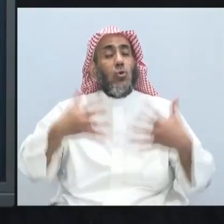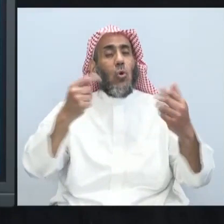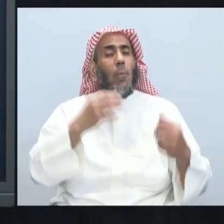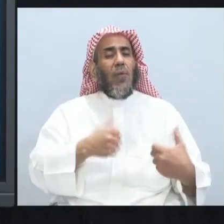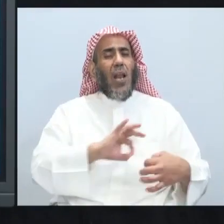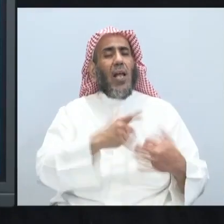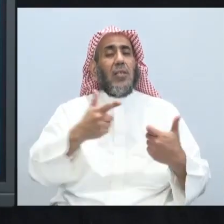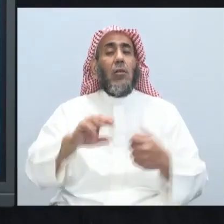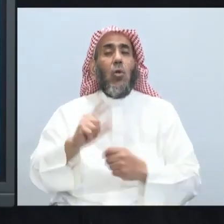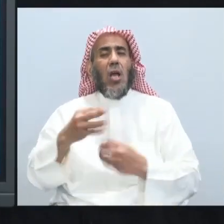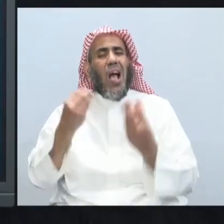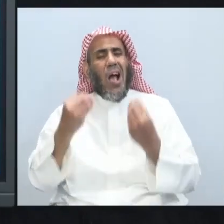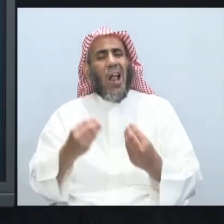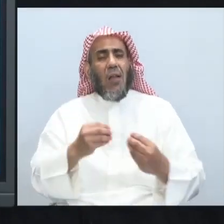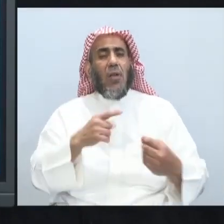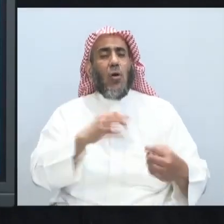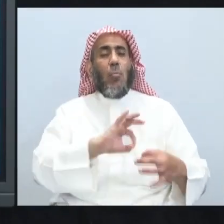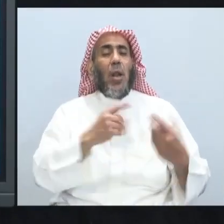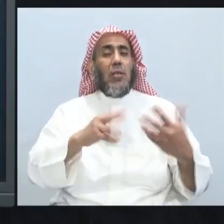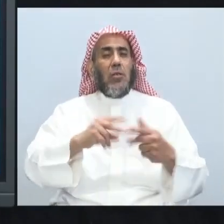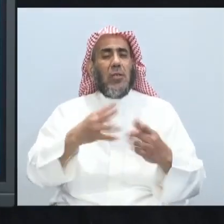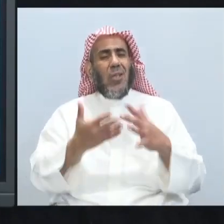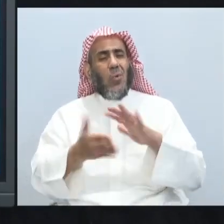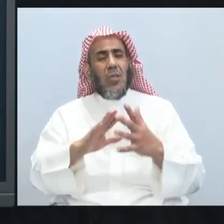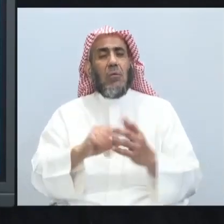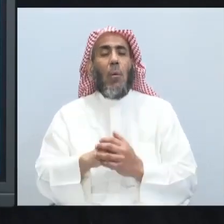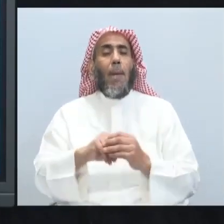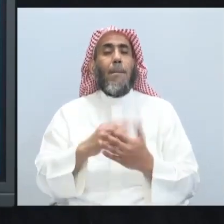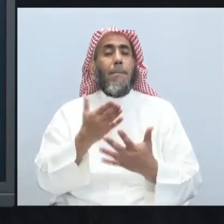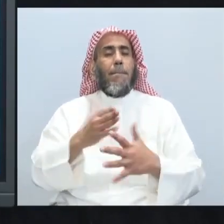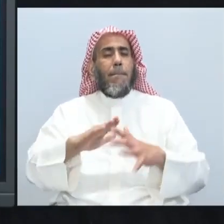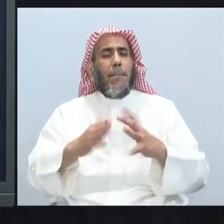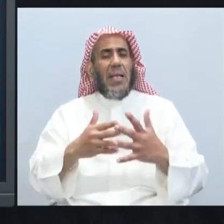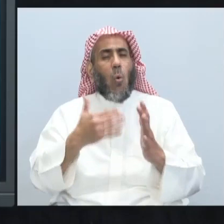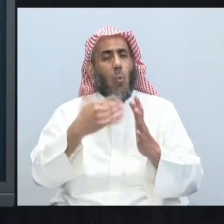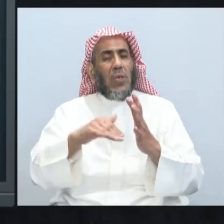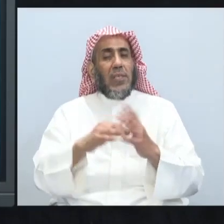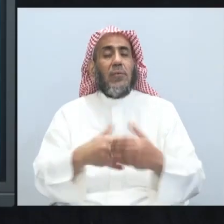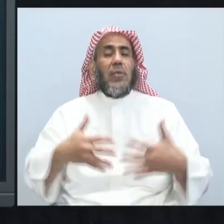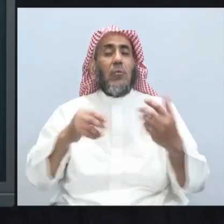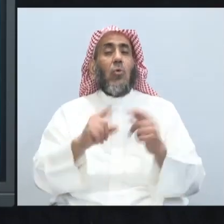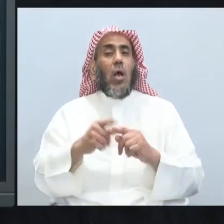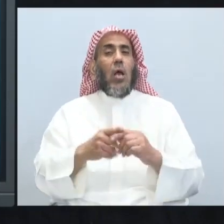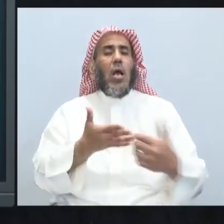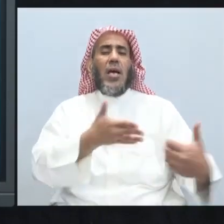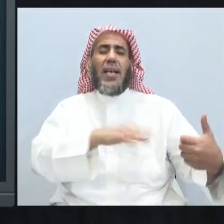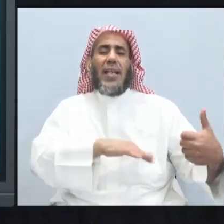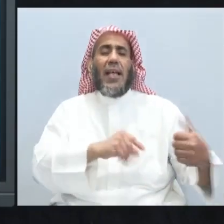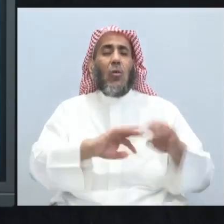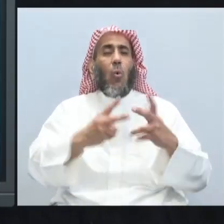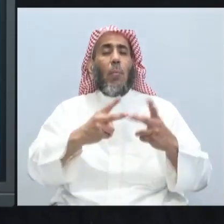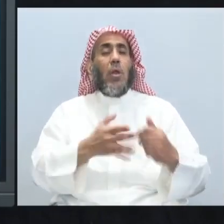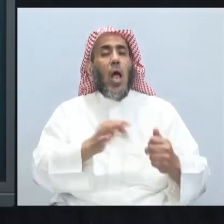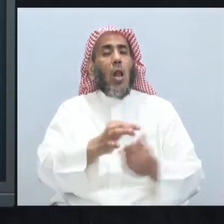في الغزل وهناك شعراء قل عندهم الغزل وهناك شعراء توسطوا بين بين يعني في في قصائدهم ايضا الرثاء تنوع الرثاء من